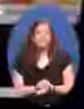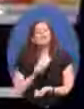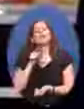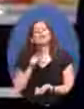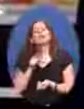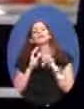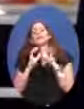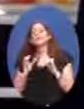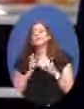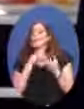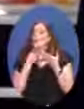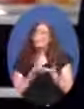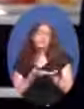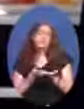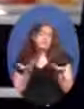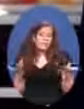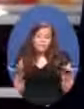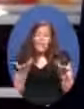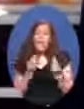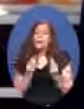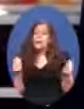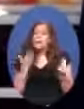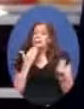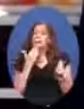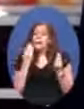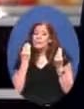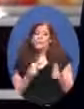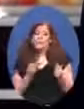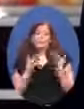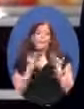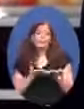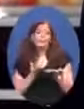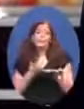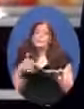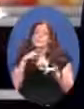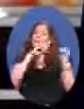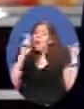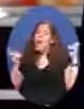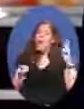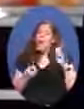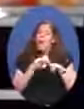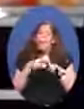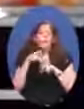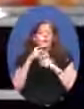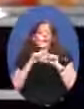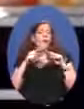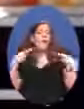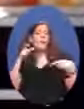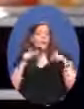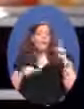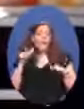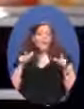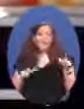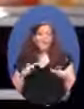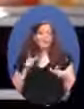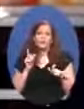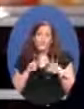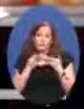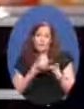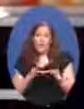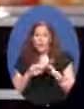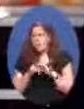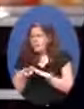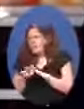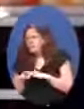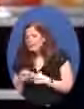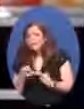אז זה אולי בכביש שאנחנו לא עוזרים, אבל הרבה מאוד ישראלים טובים עוזרים בכל רחבי העולם לכל מיני אנשים נצרכים, בין אם הם פליטים,